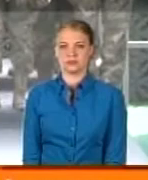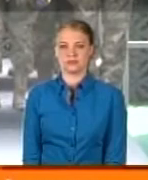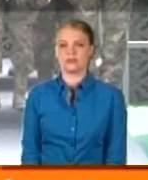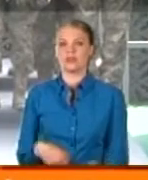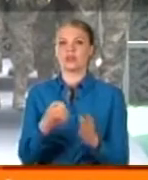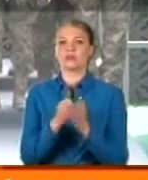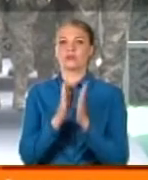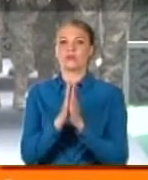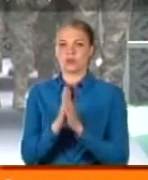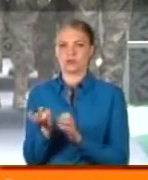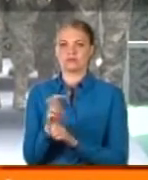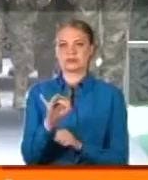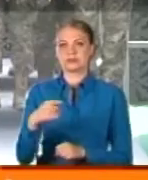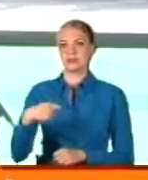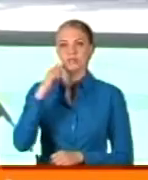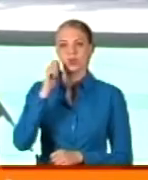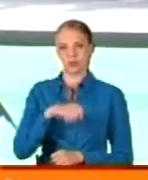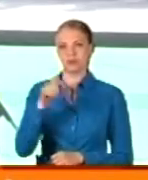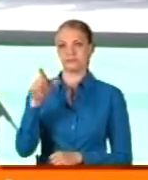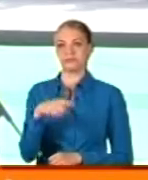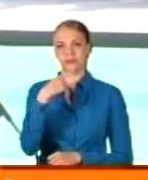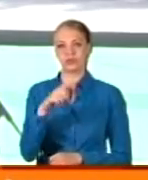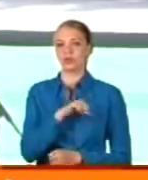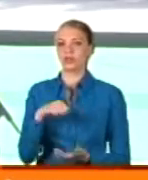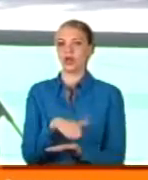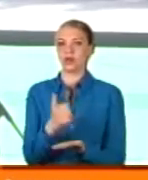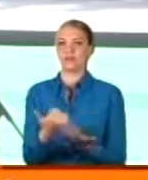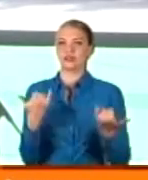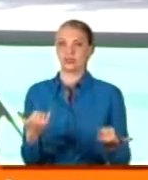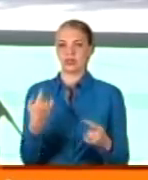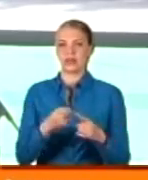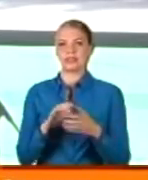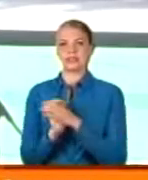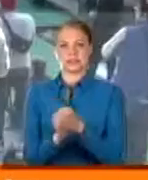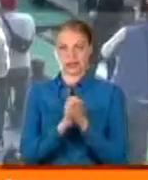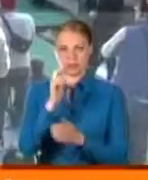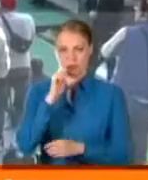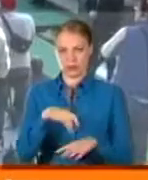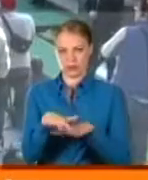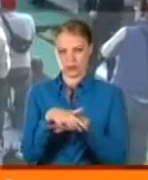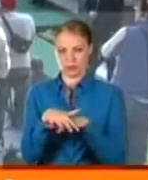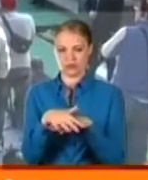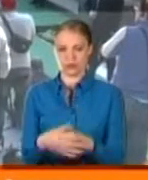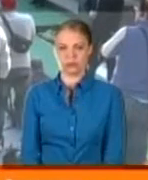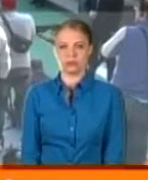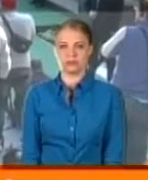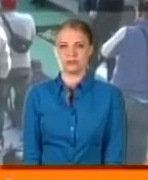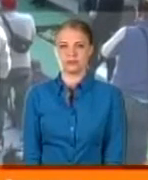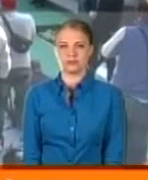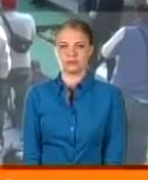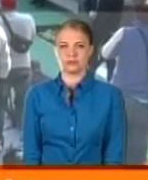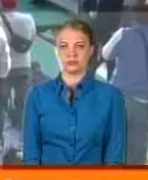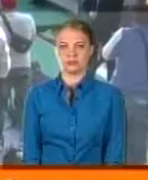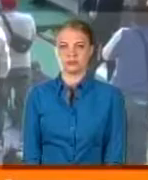помилуй. До молитви долучився і президент України. Він зазначив, що найголовніше зараз – це єдність українського народу.